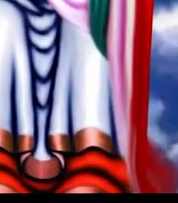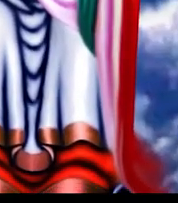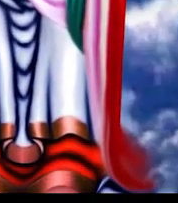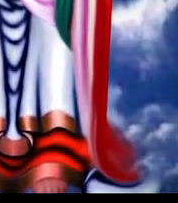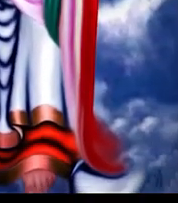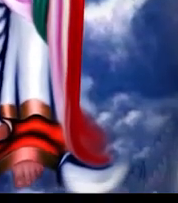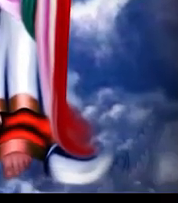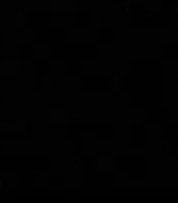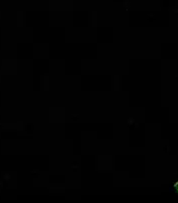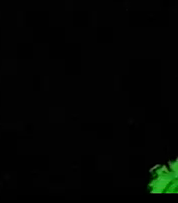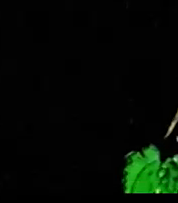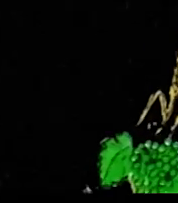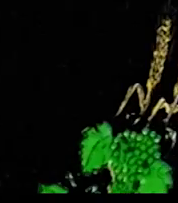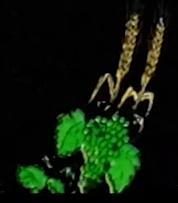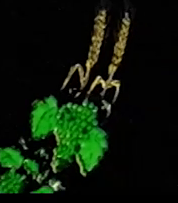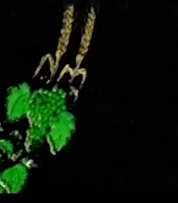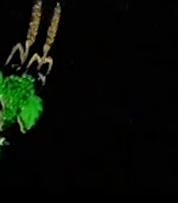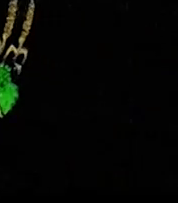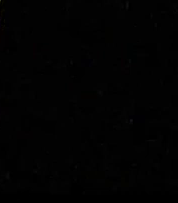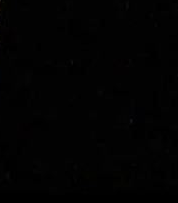هادر لا إله